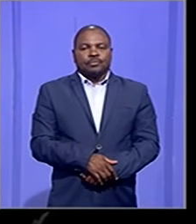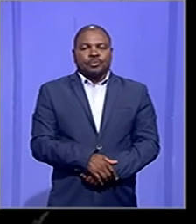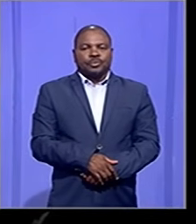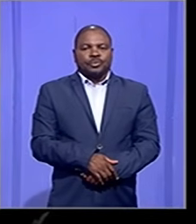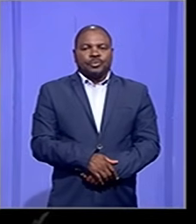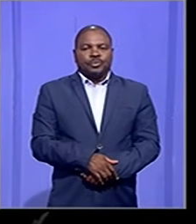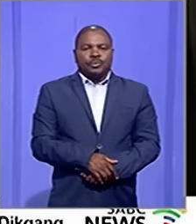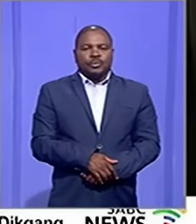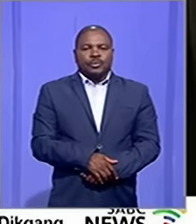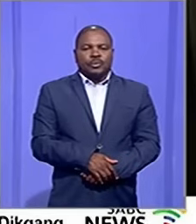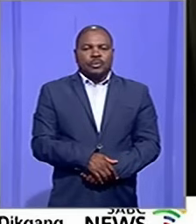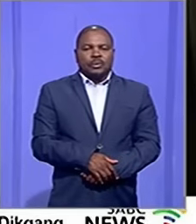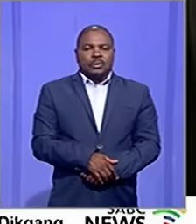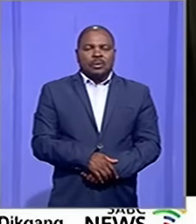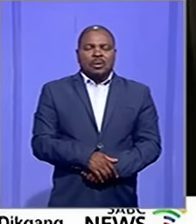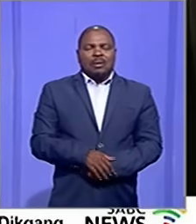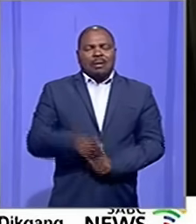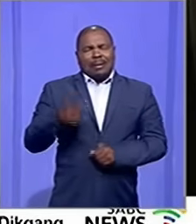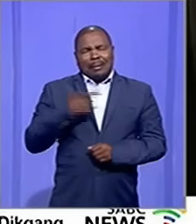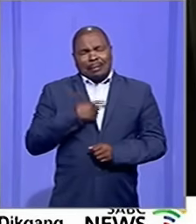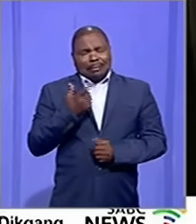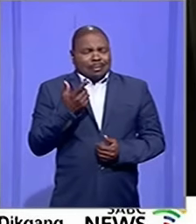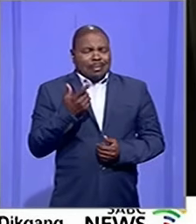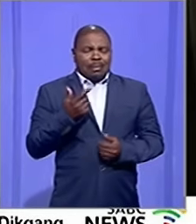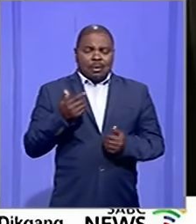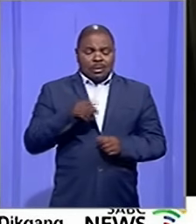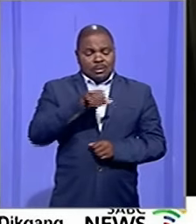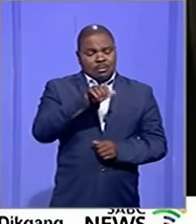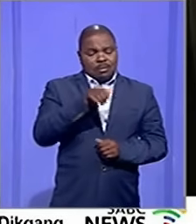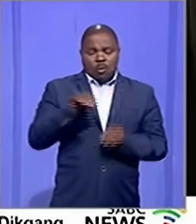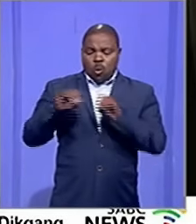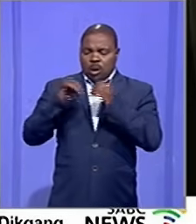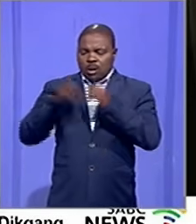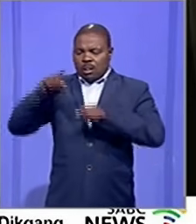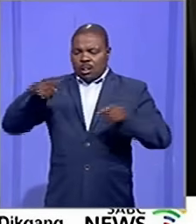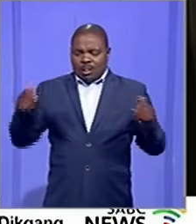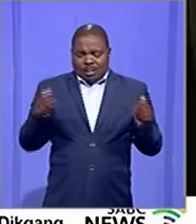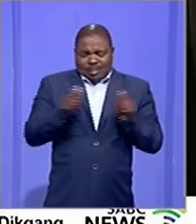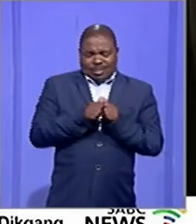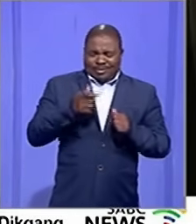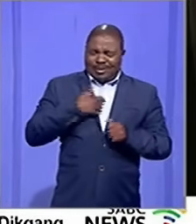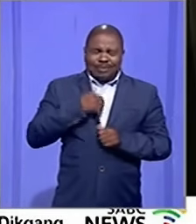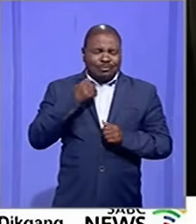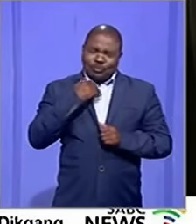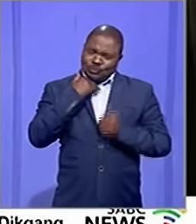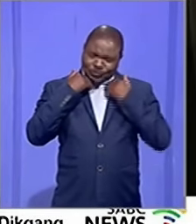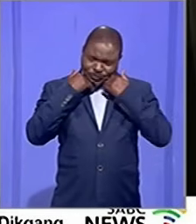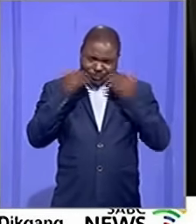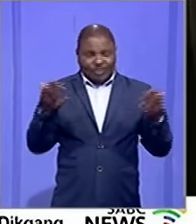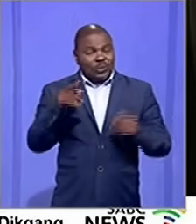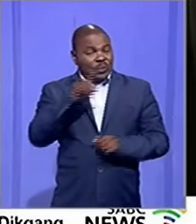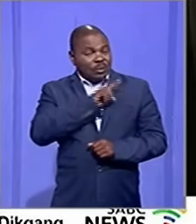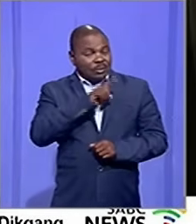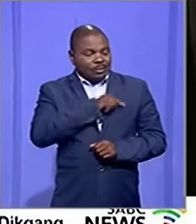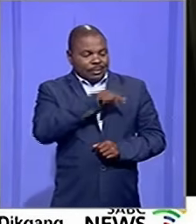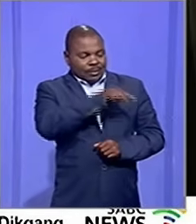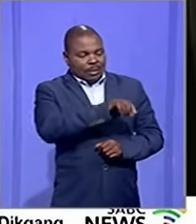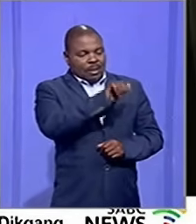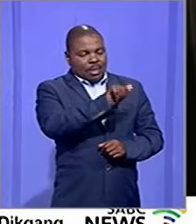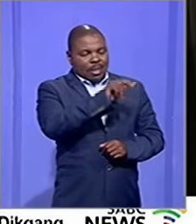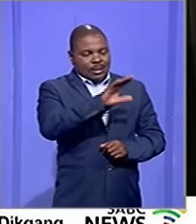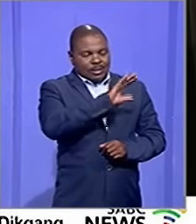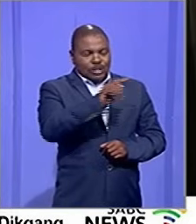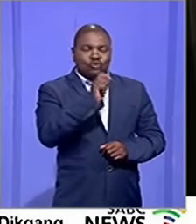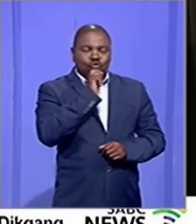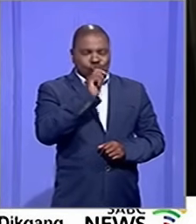Be re sa dume gore re ka ba le pušo ya mohlakanelwa ka Afrika Borwa go laetša gabotse gore mokgatlo o bušago o re feitšire le badudi ba